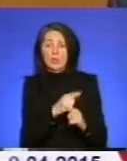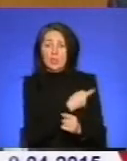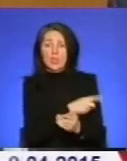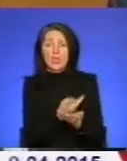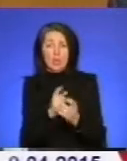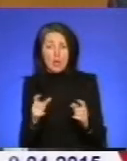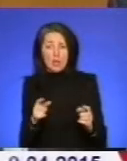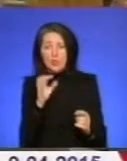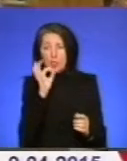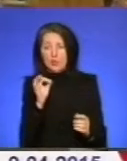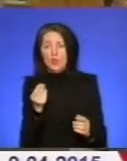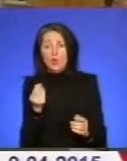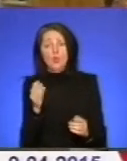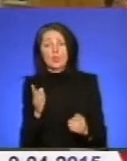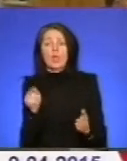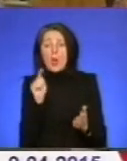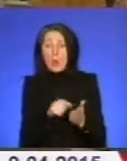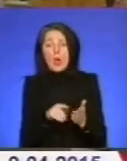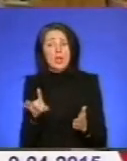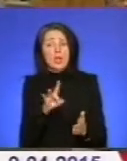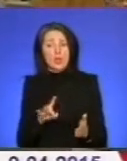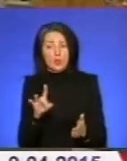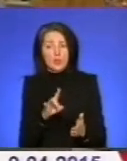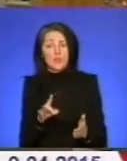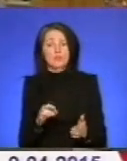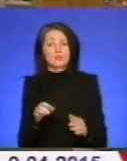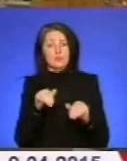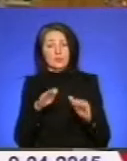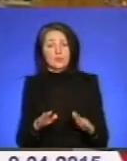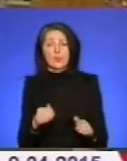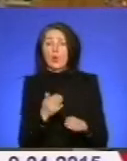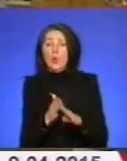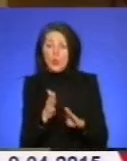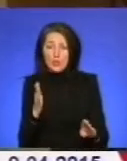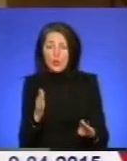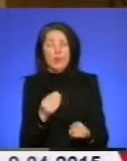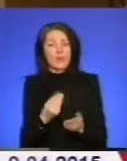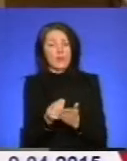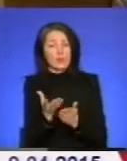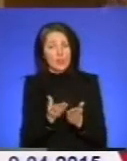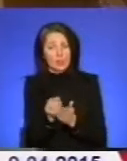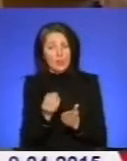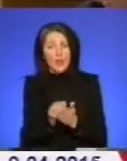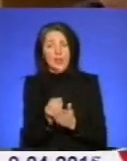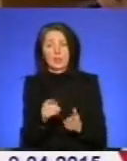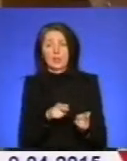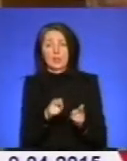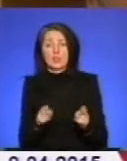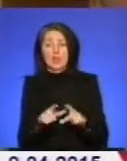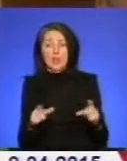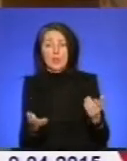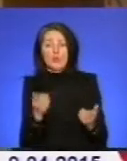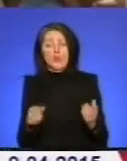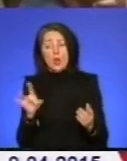і попали в райони. Слушним було рішення про почергове фінансування залізничної лікарні, бо якщо райони таки повернуть надані